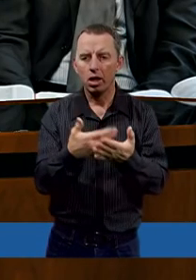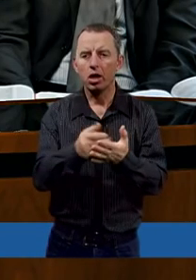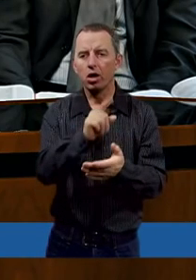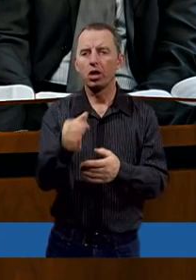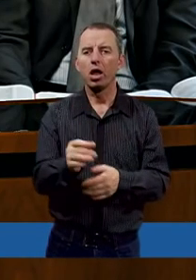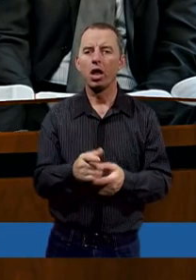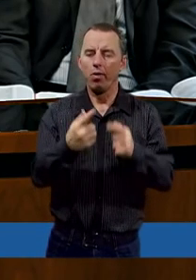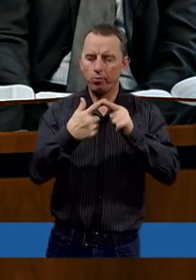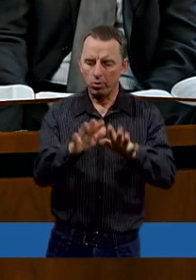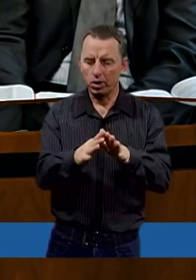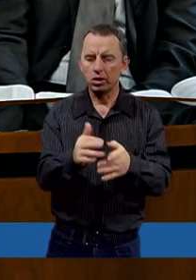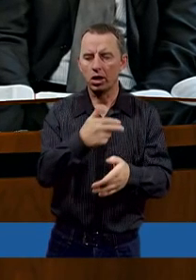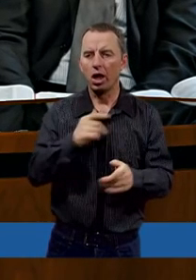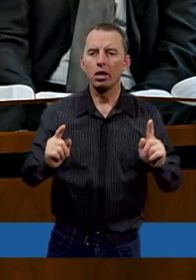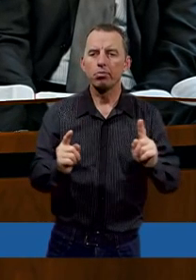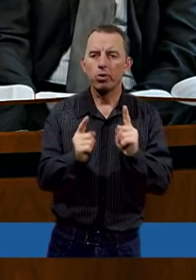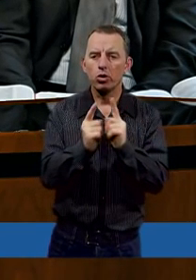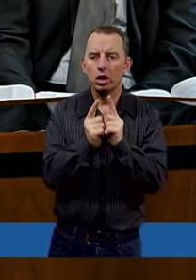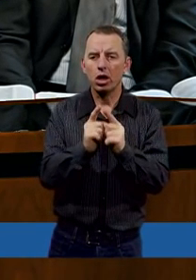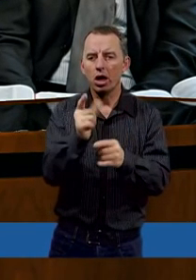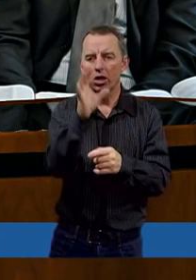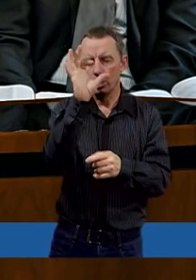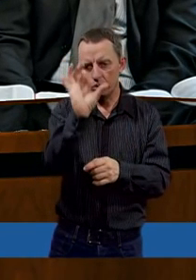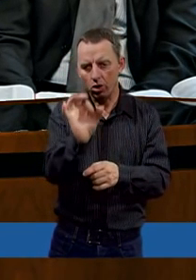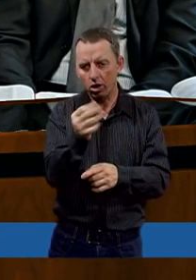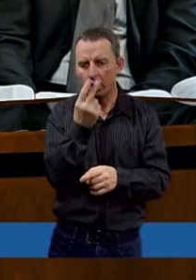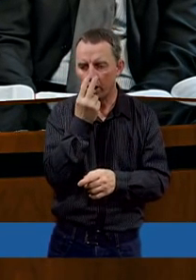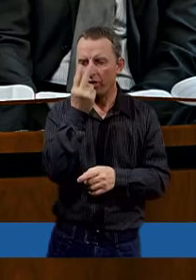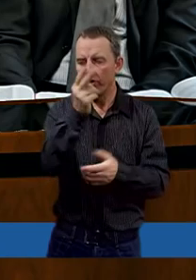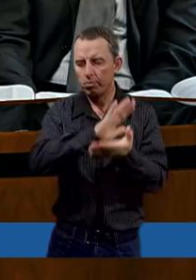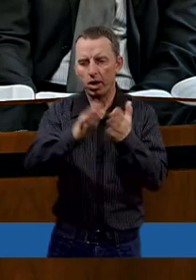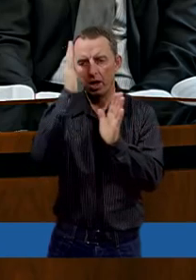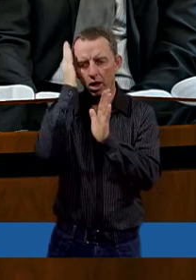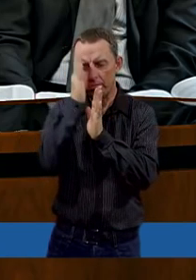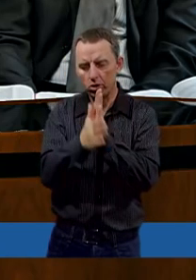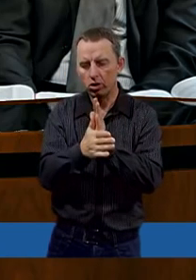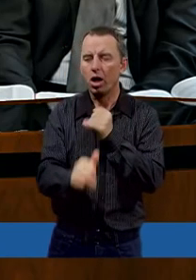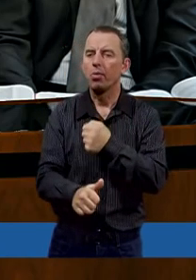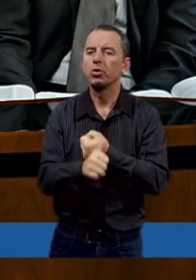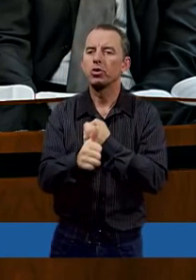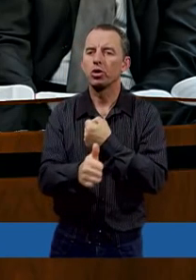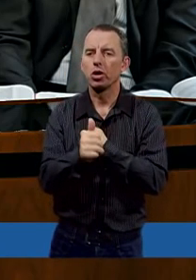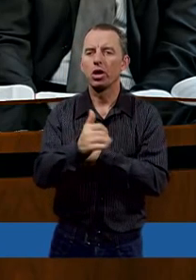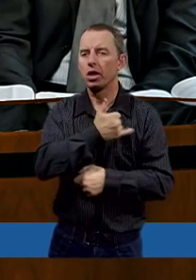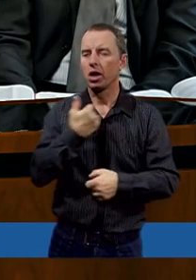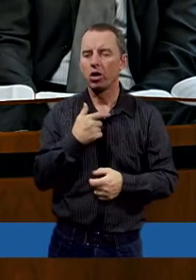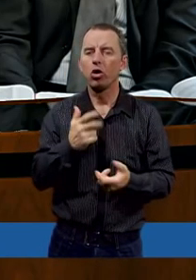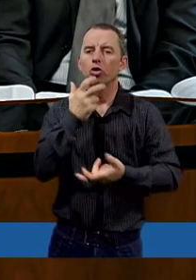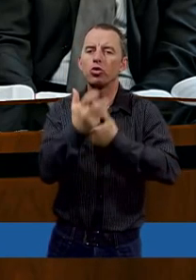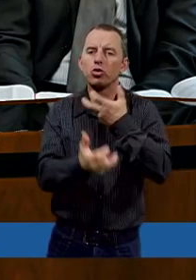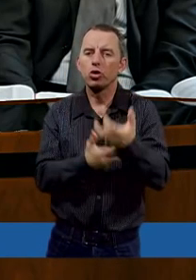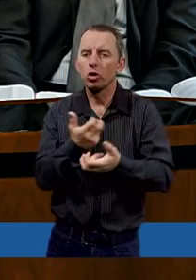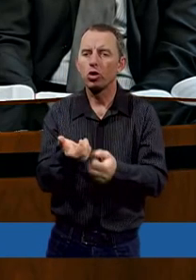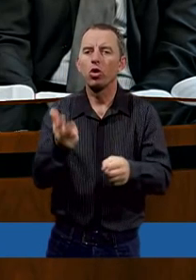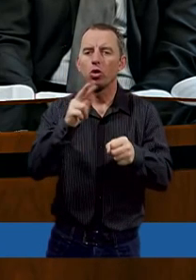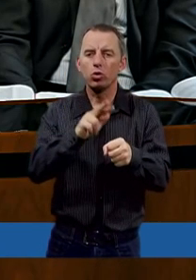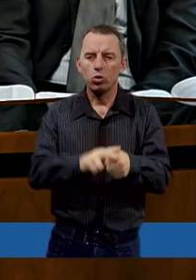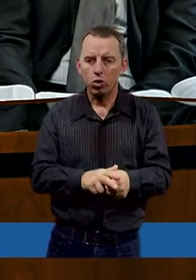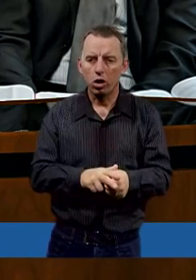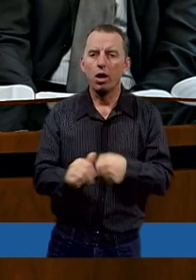w momencie, kiedy nas spotyka coś i nie widzimy bezpośredniej przyczyny jakiegoś naszego czynu, który by jakby